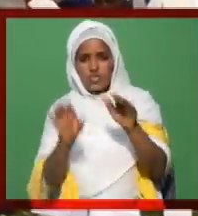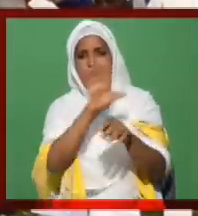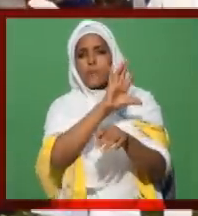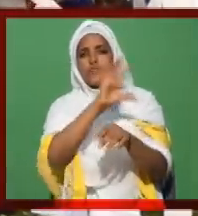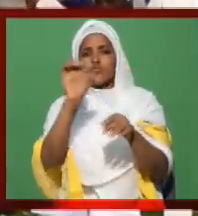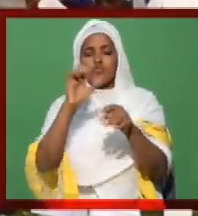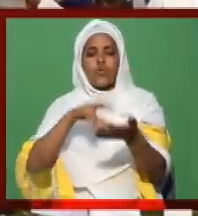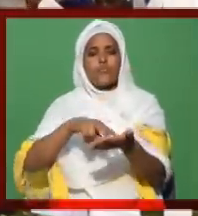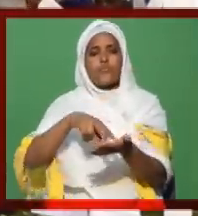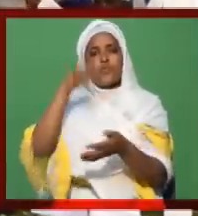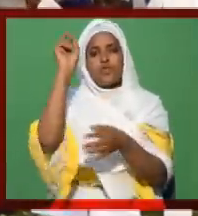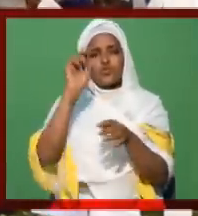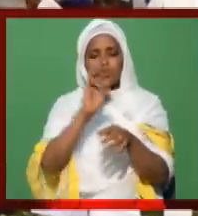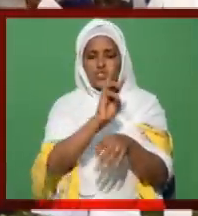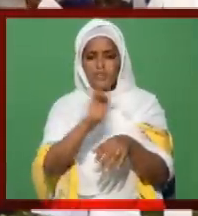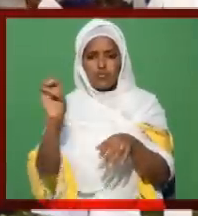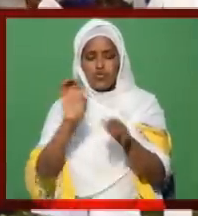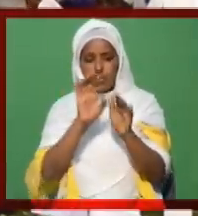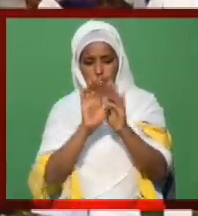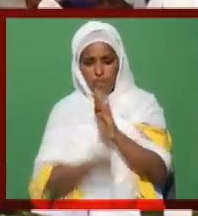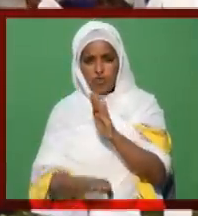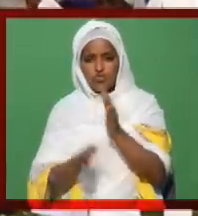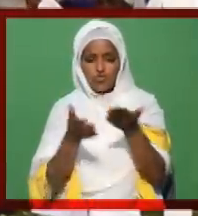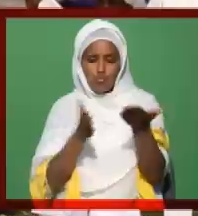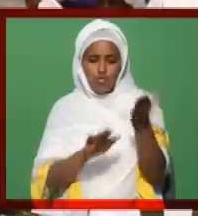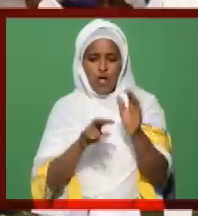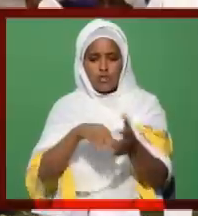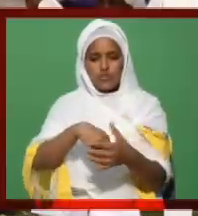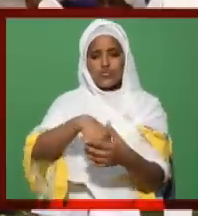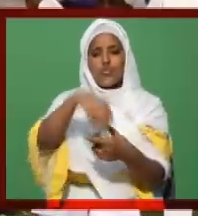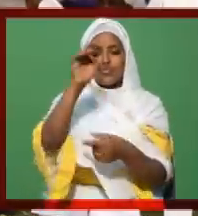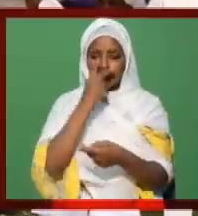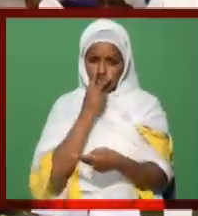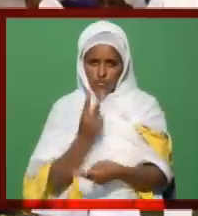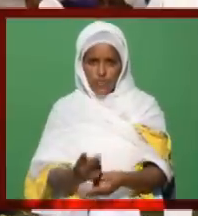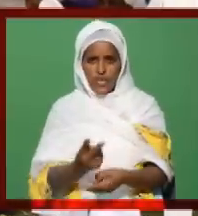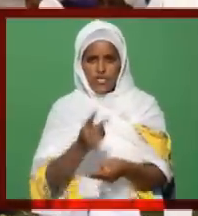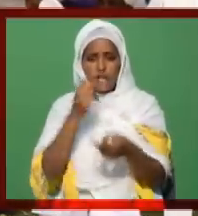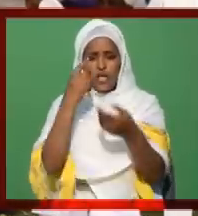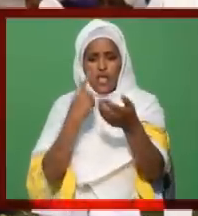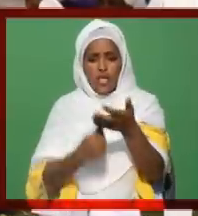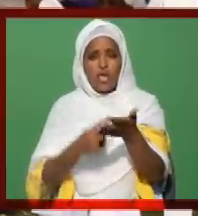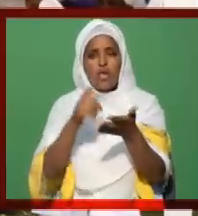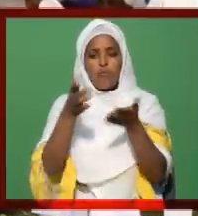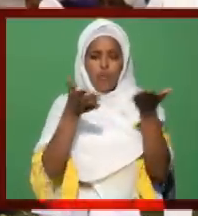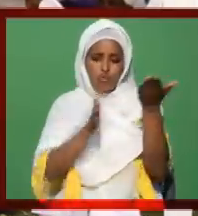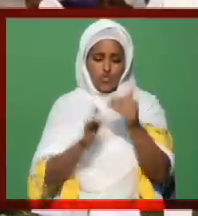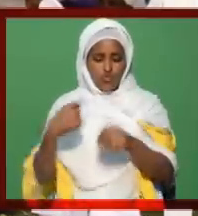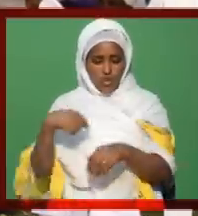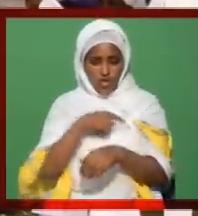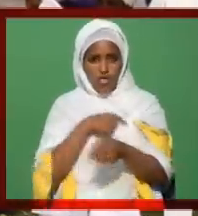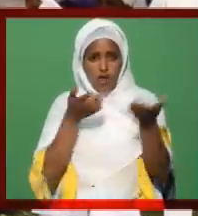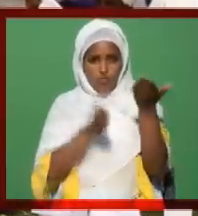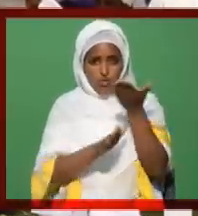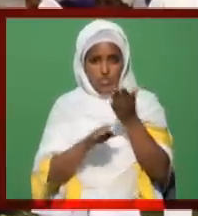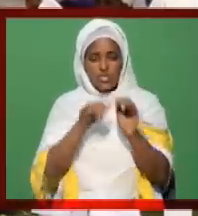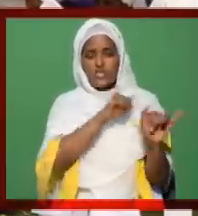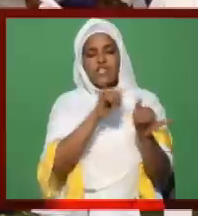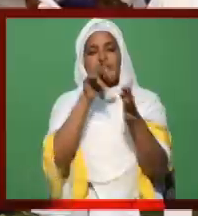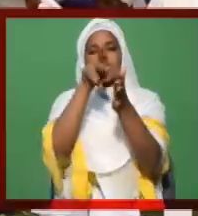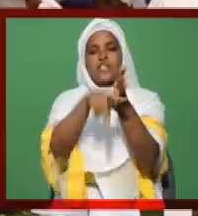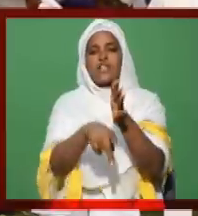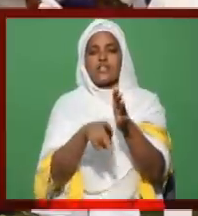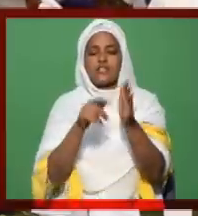የሚበልጡ ከ600 ደግሞ የሚያንሱ ሙታን ሲወጡ ተመልክተናል ማለት ነው። ይሄ በሞቱ ሞታችንን እንደገደለልን ለማጠየቅ